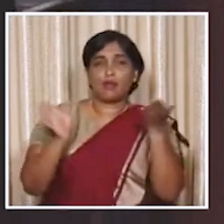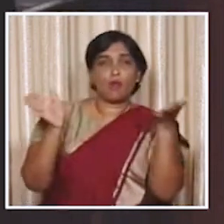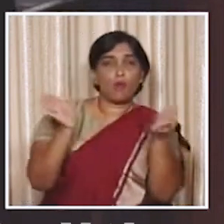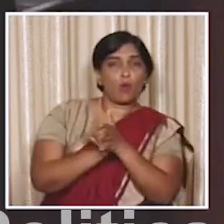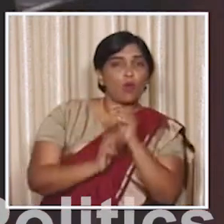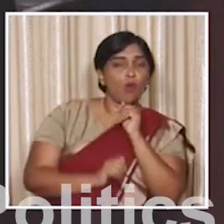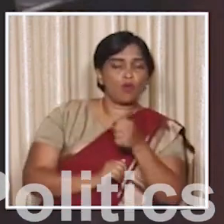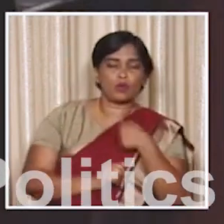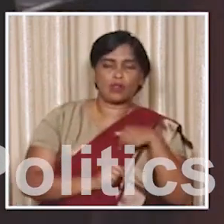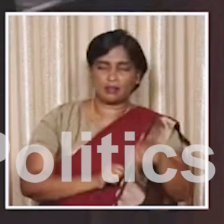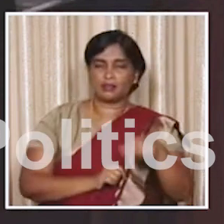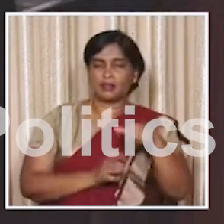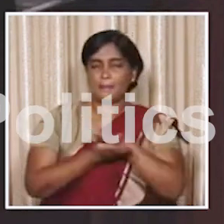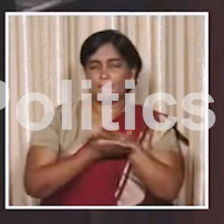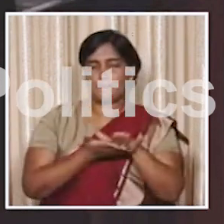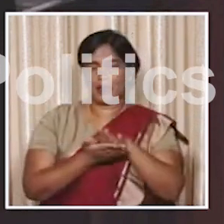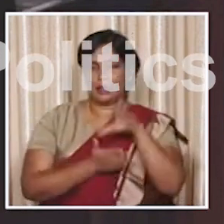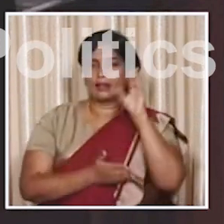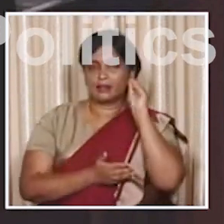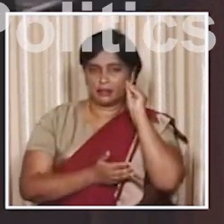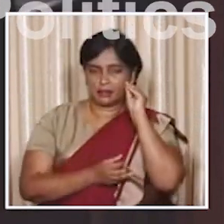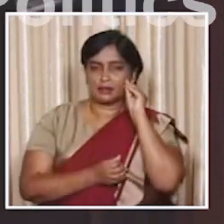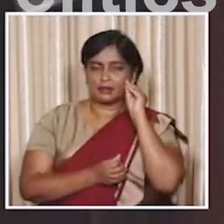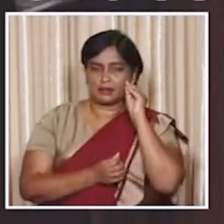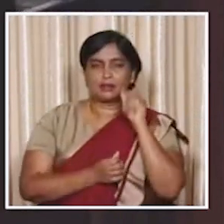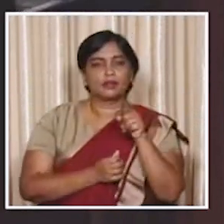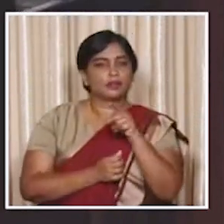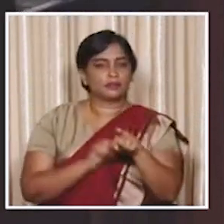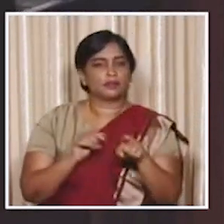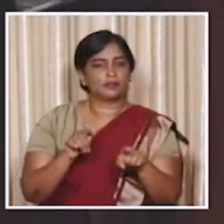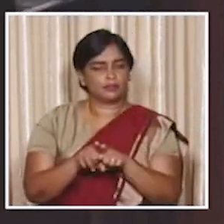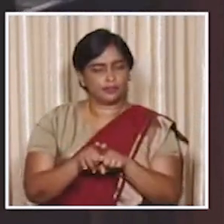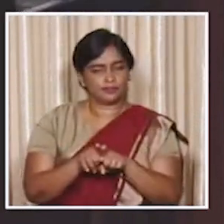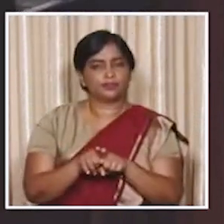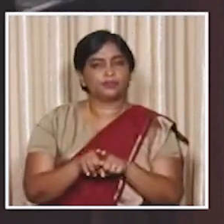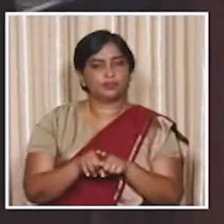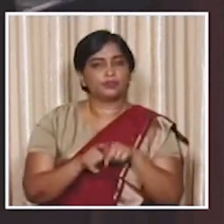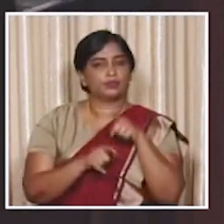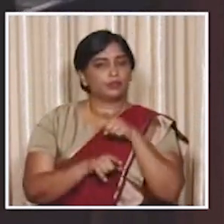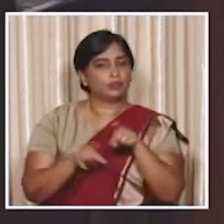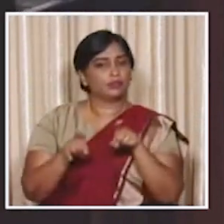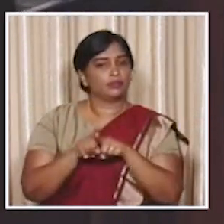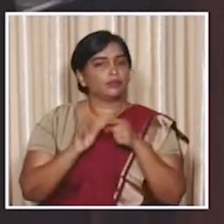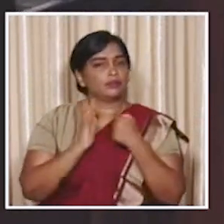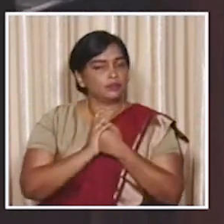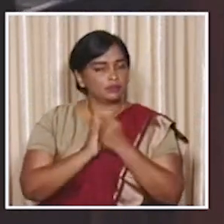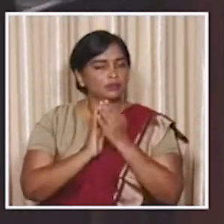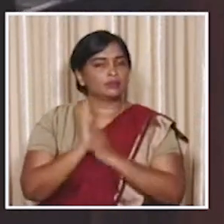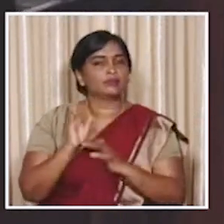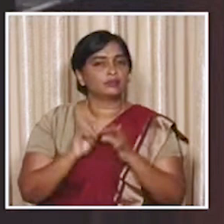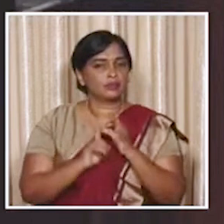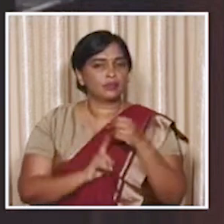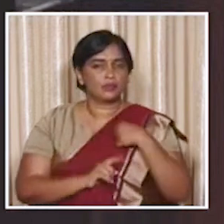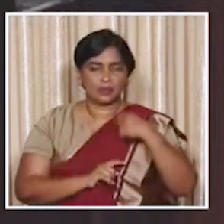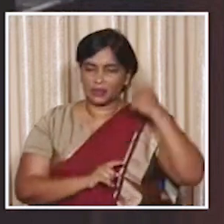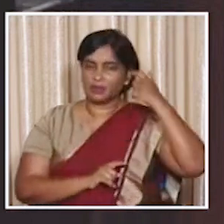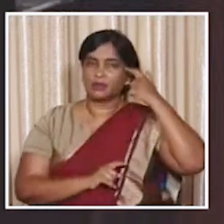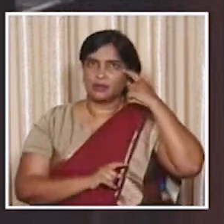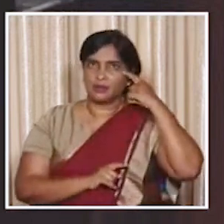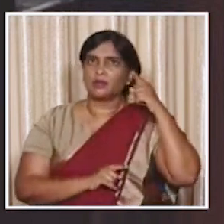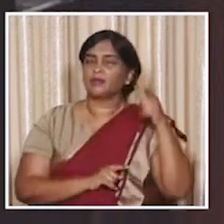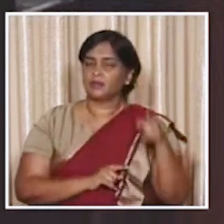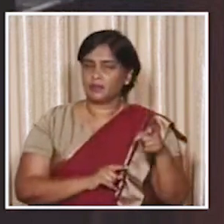කියලා පෑදිලිව පේනවා. එතකොට මේකත් එක්කම ගරු මන්ත්‍රීතුමිය මට මතක් වෙනවා දැන්